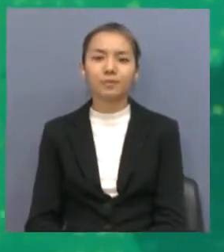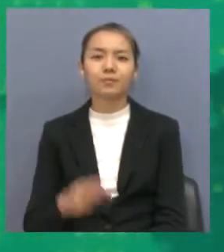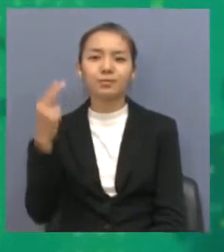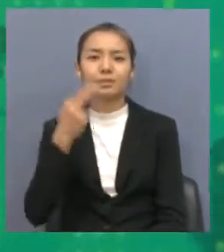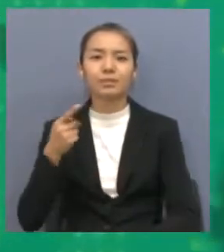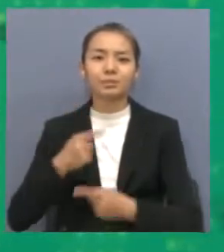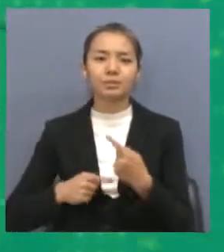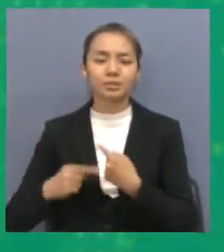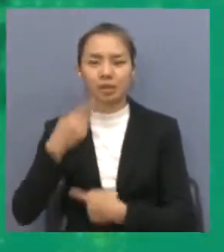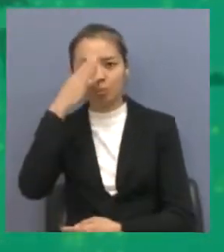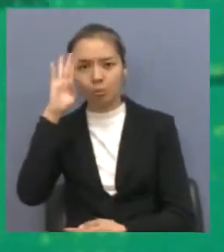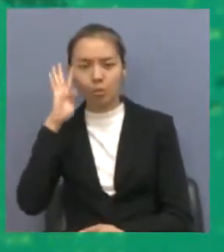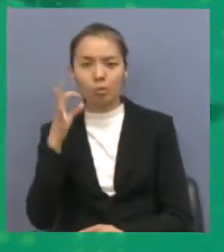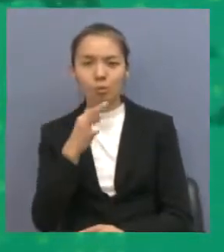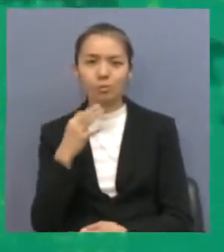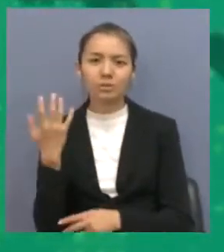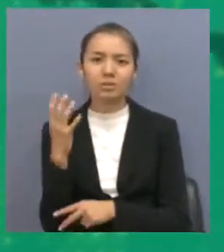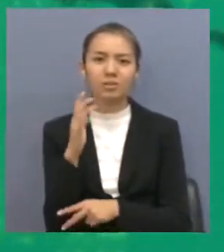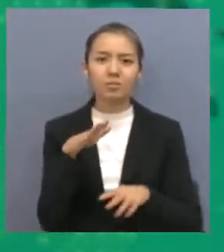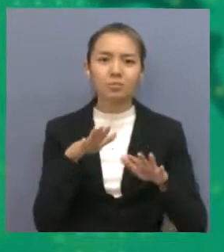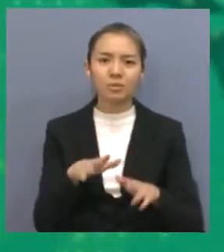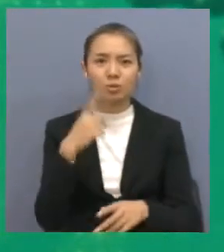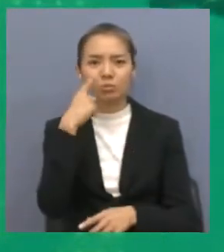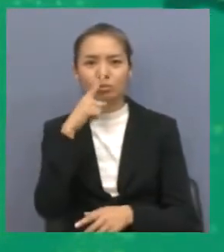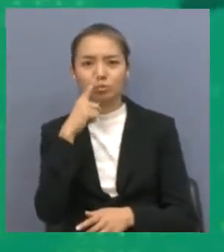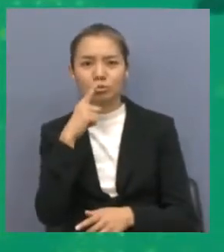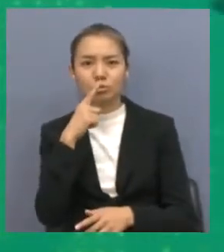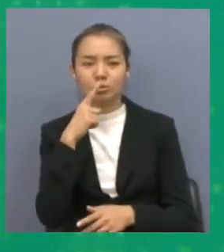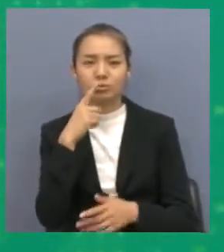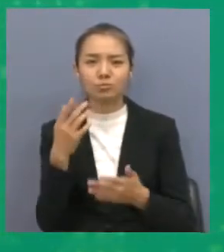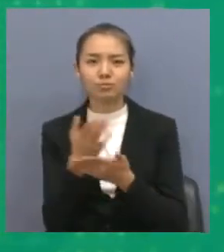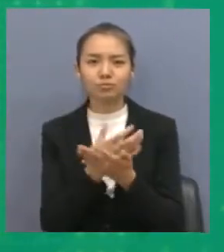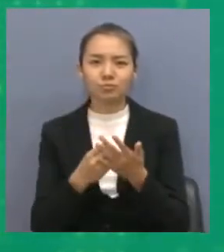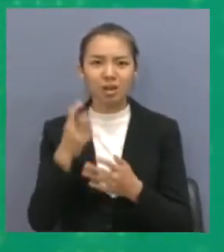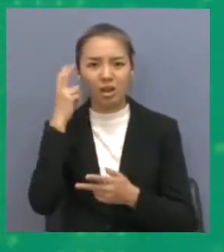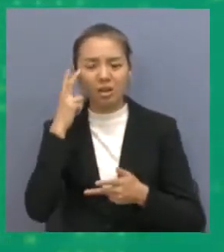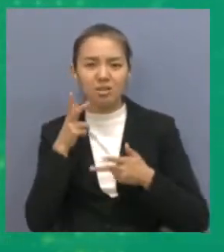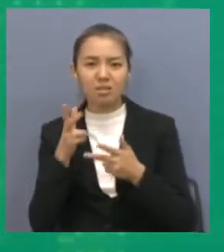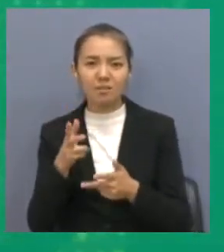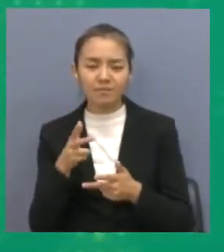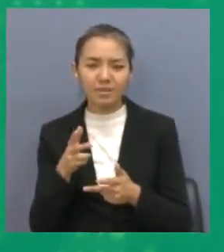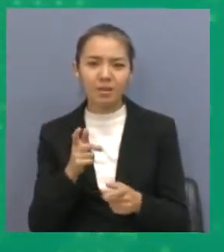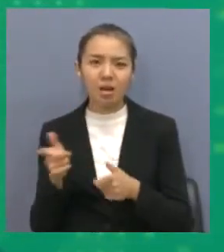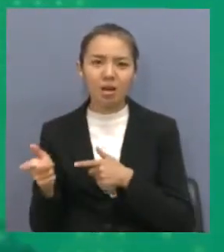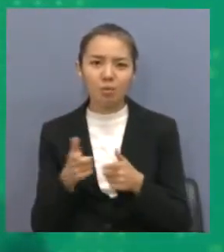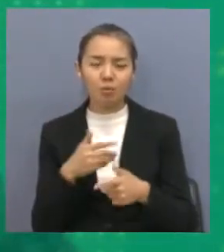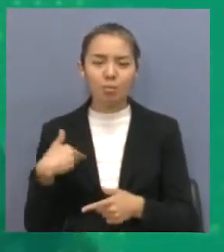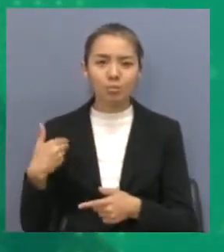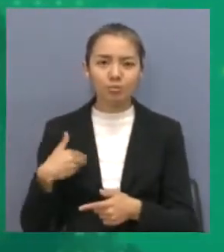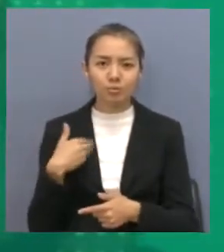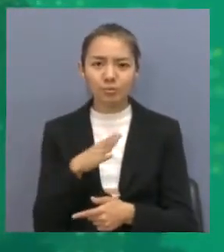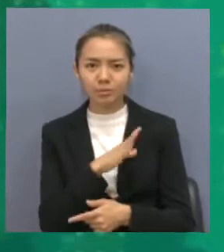Елордалық кәсіпкер Ақмола облысының орманды алқаптарының қалдықтарын белсендірілген көмір мен пелет отыны өндірісіне пайдалануды